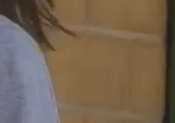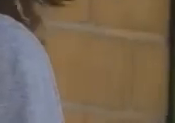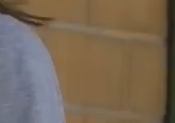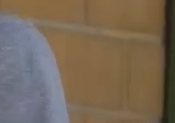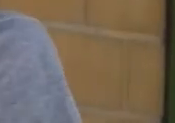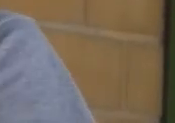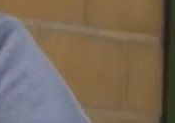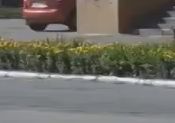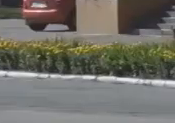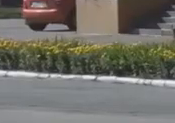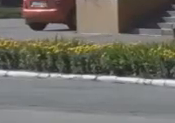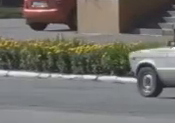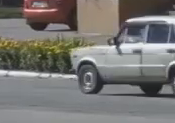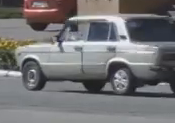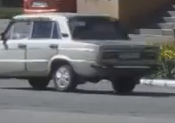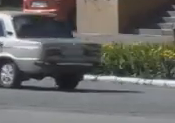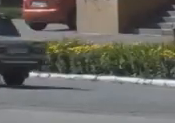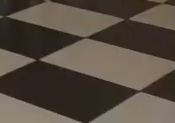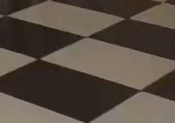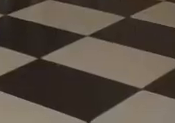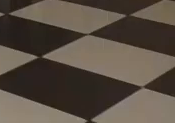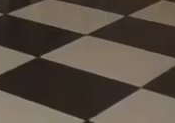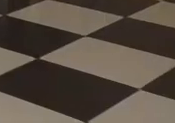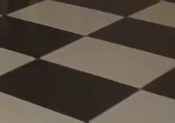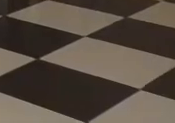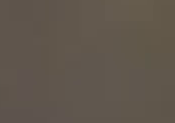Що змінилось і які обмеження чекають людей?